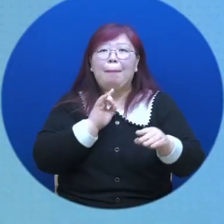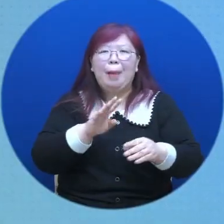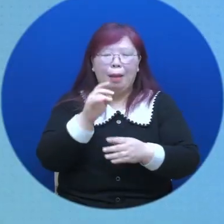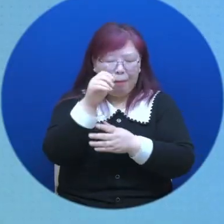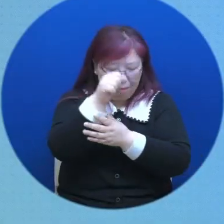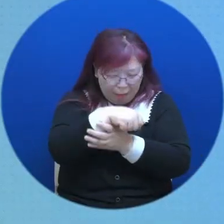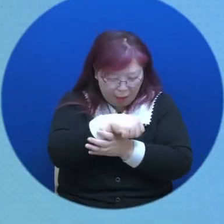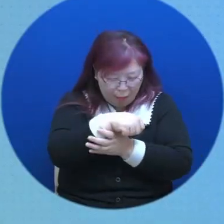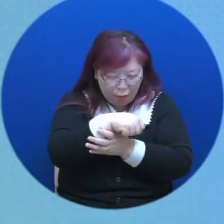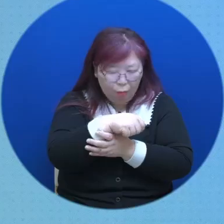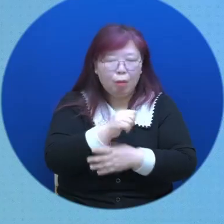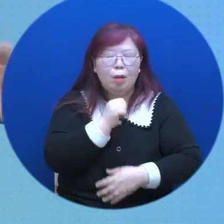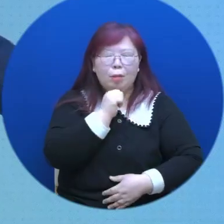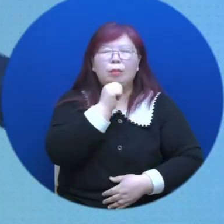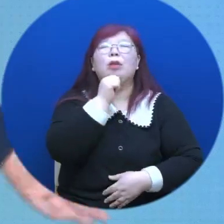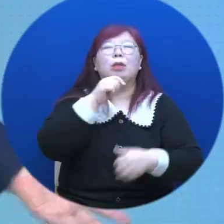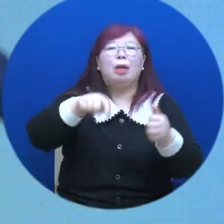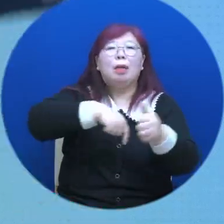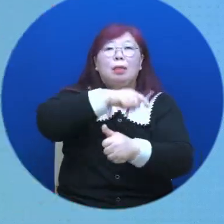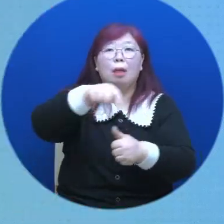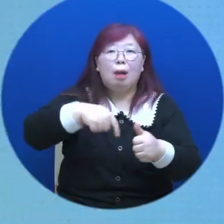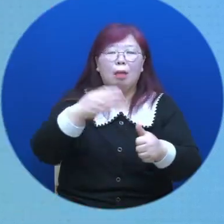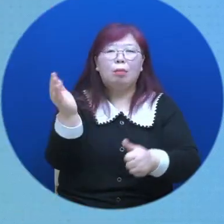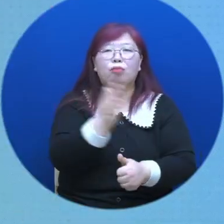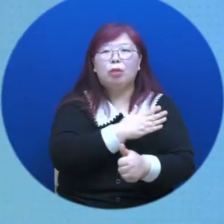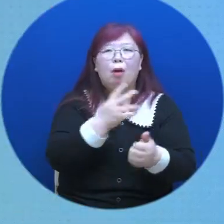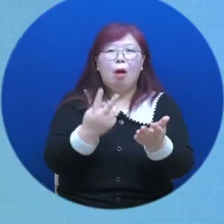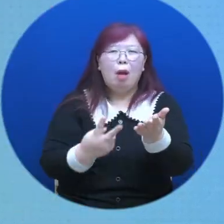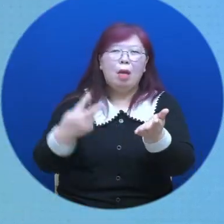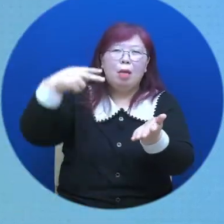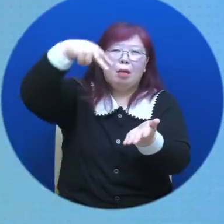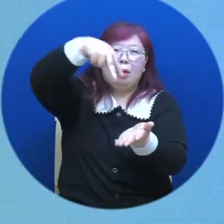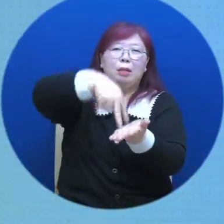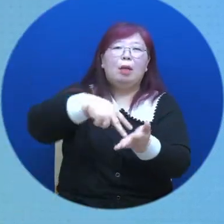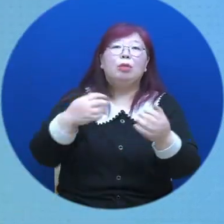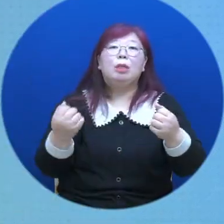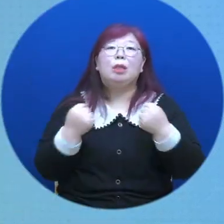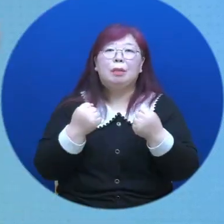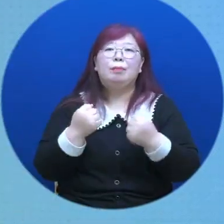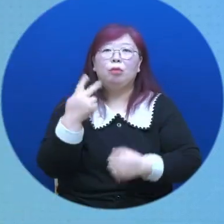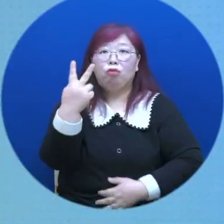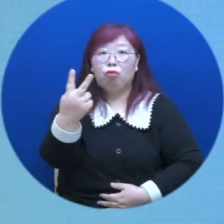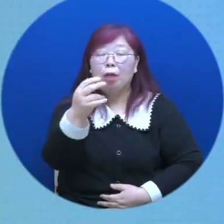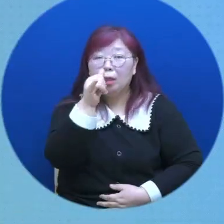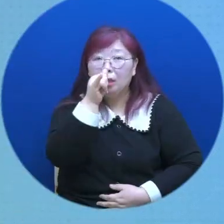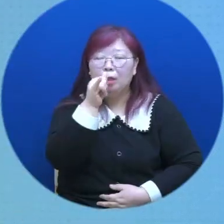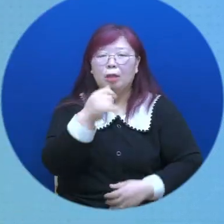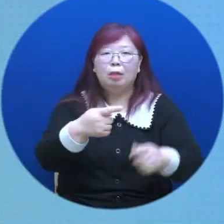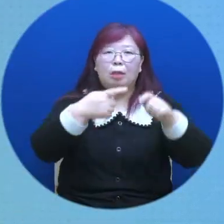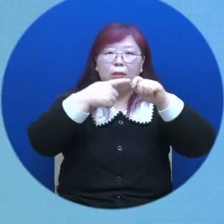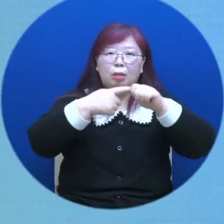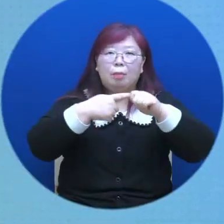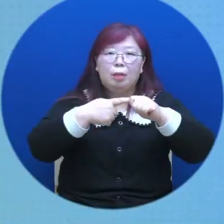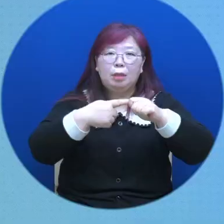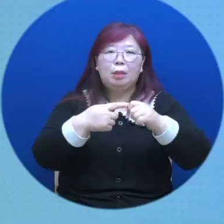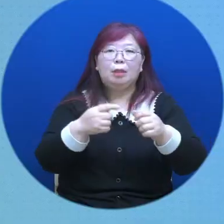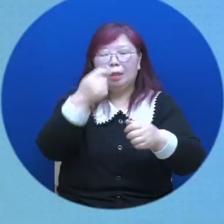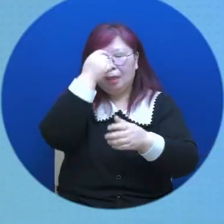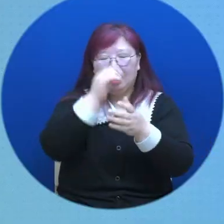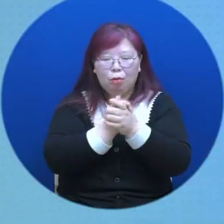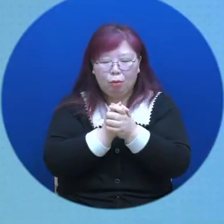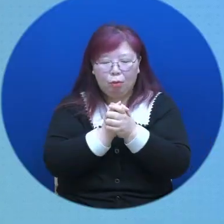나는 처절한 형편에서 일으켜 세웠던 힘, 그게 두 가지였습니다. 하나는